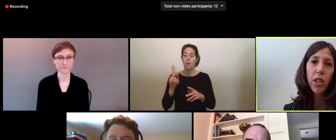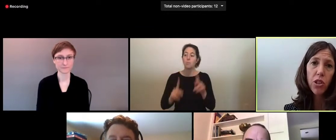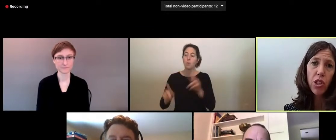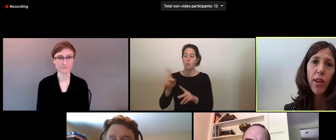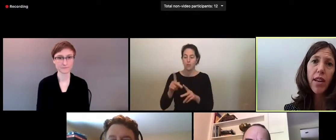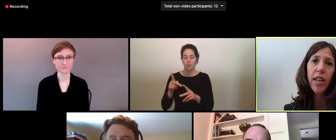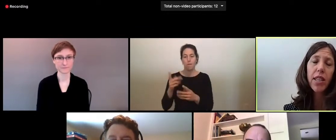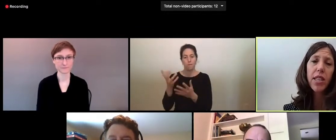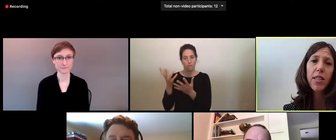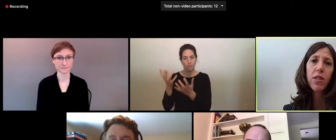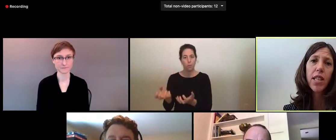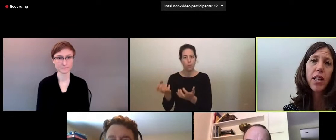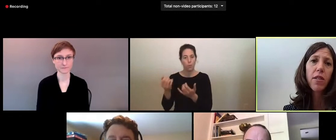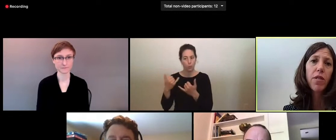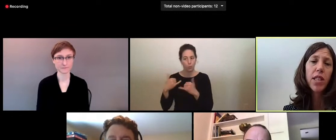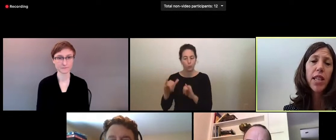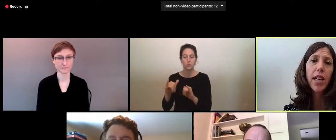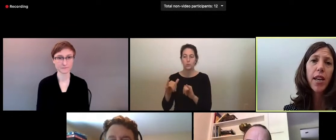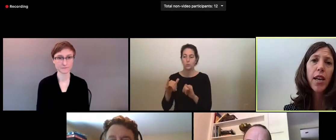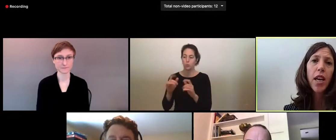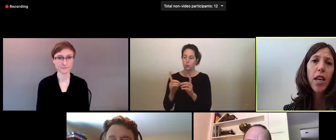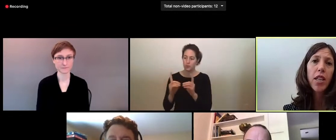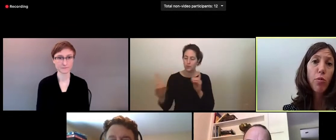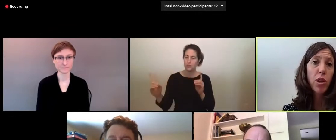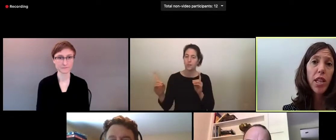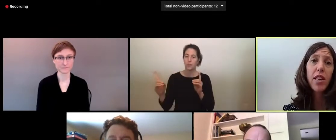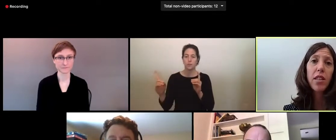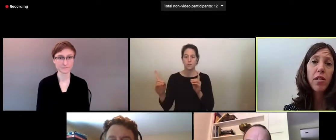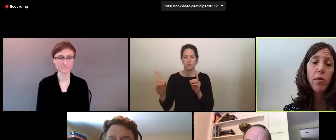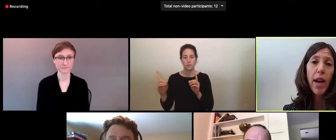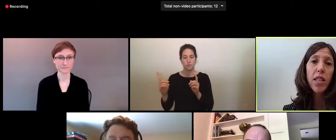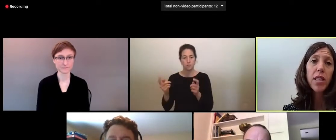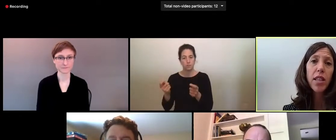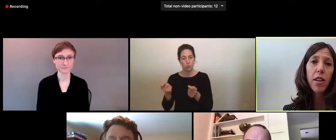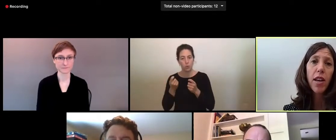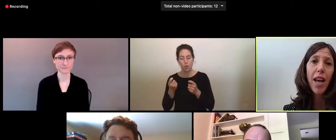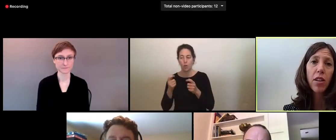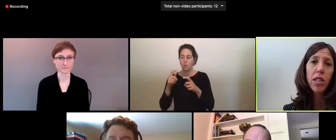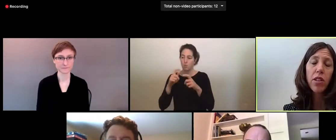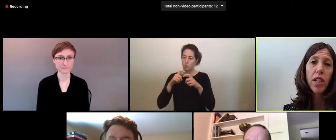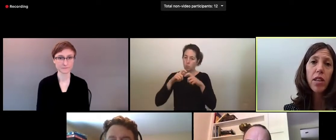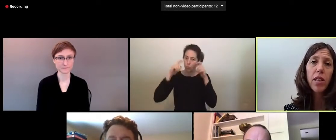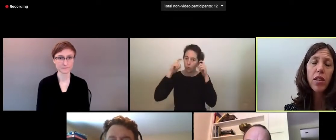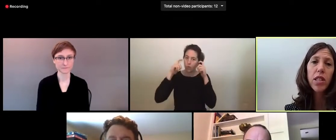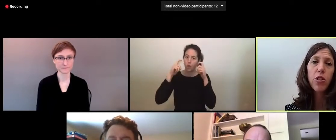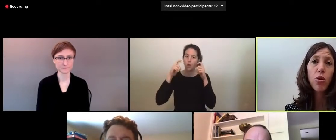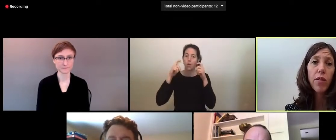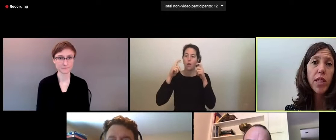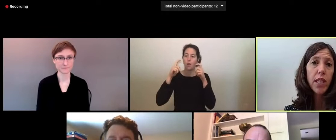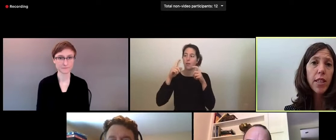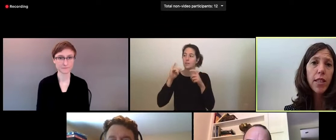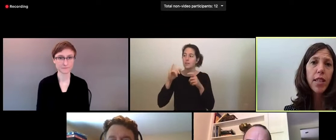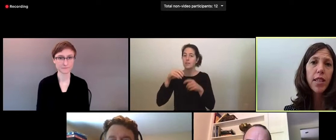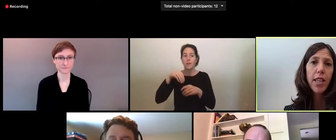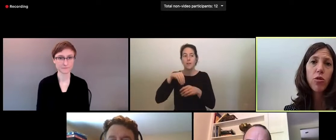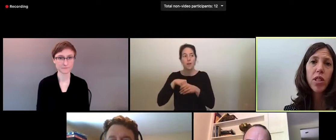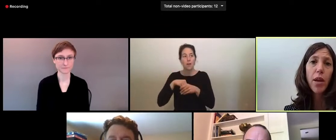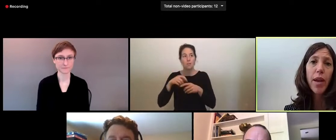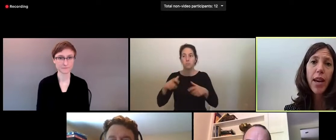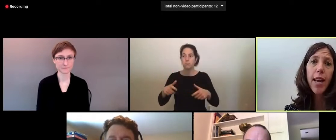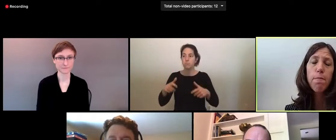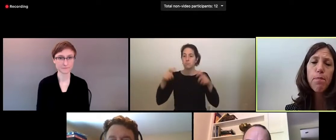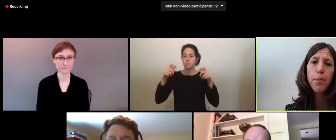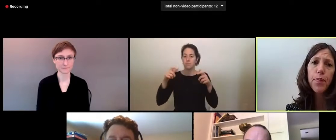de continuer avec la distanciation physique et de porter un masque à l'intérieur quand c'est trop difficile